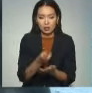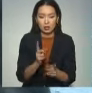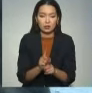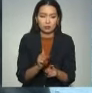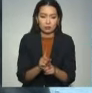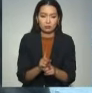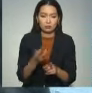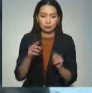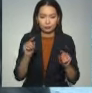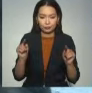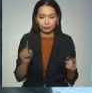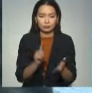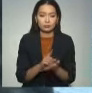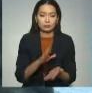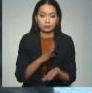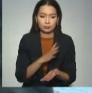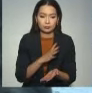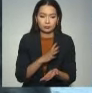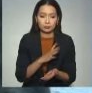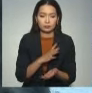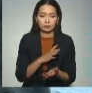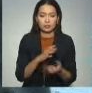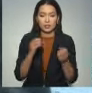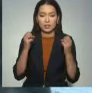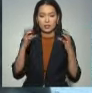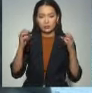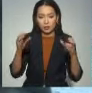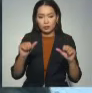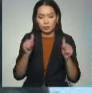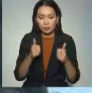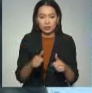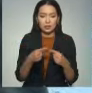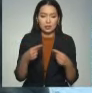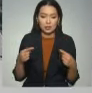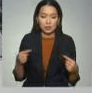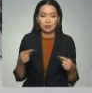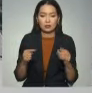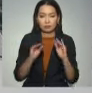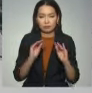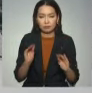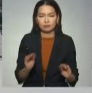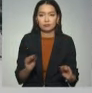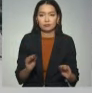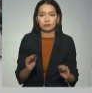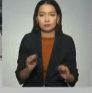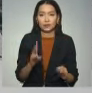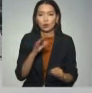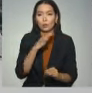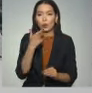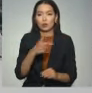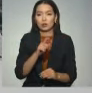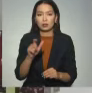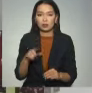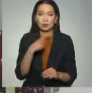штуки, также световое оформление и различные конструкции льда. Но многие